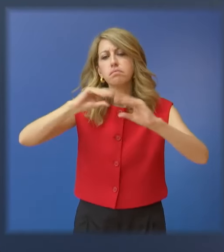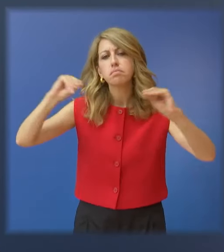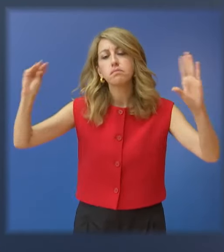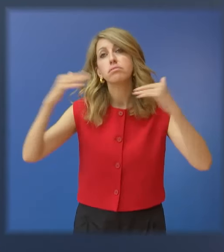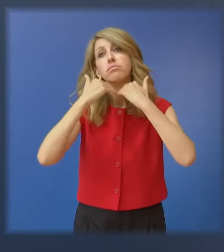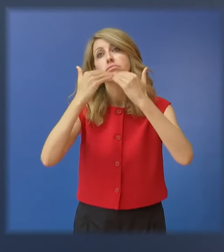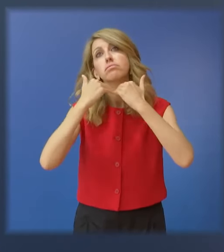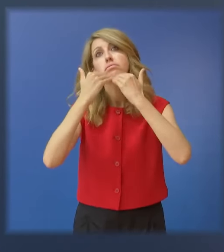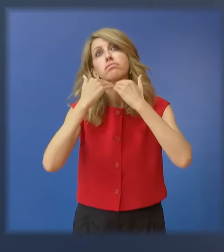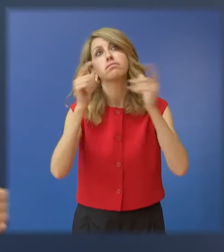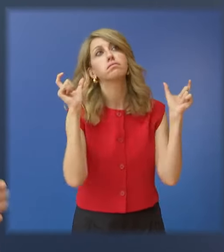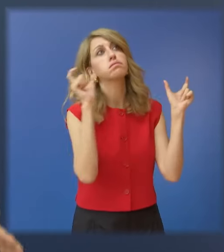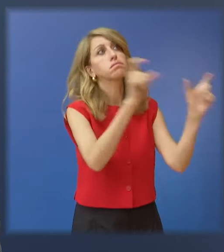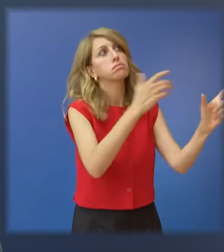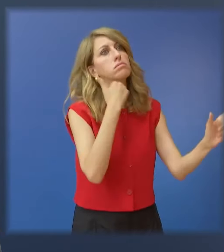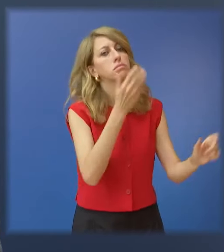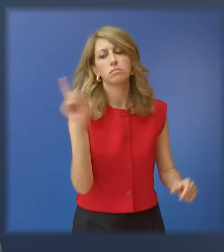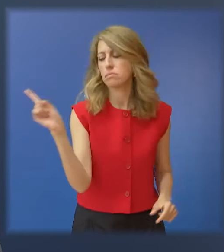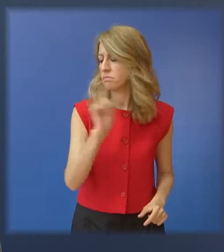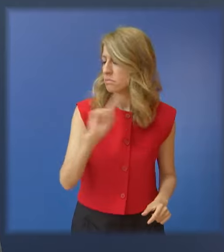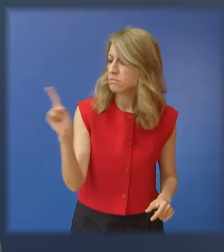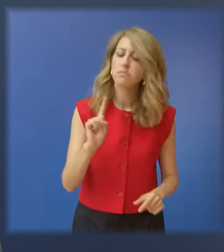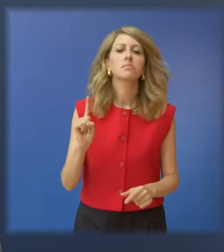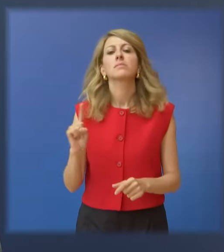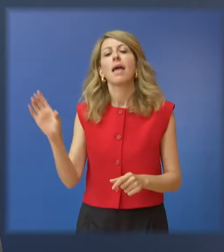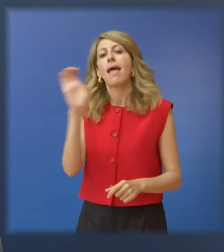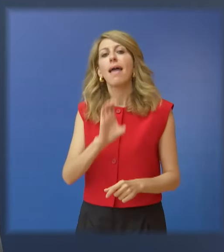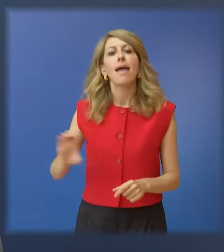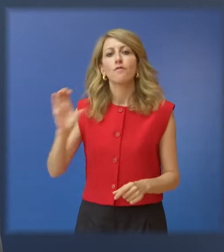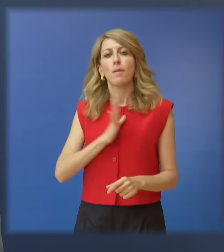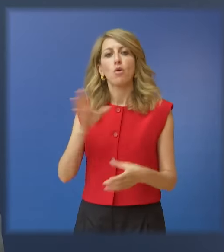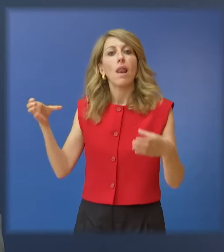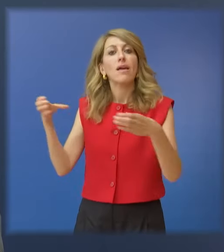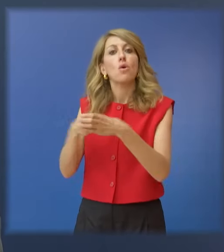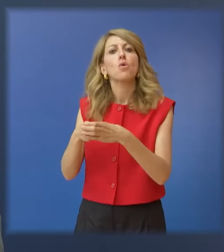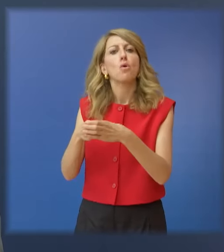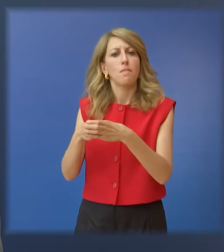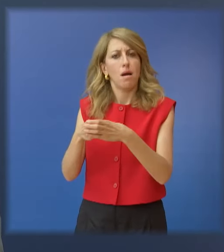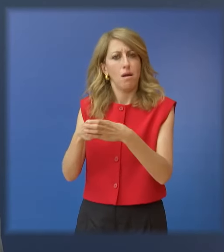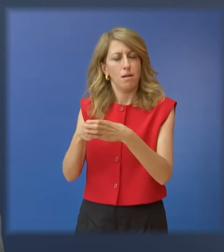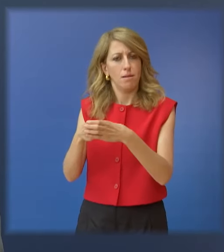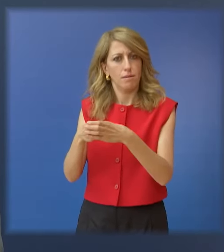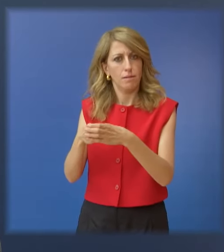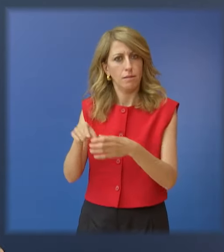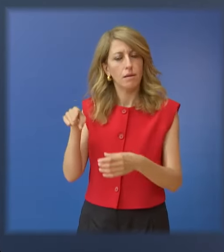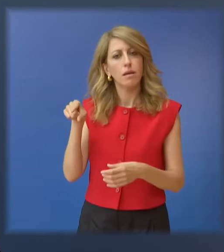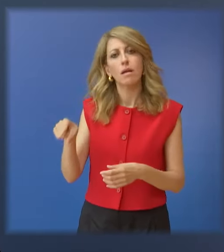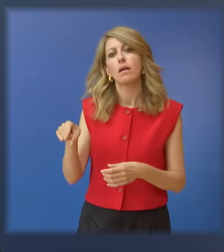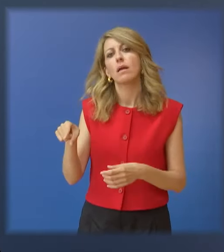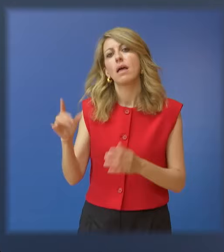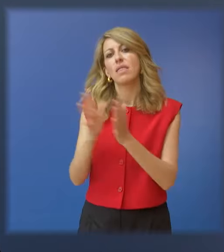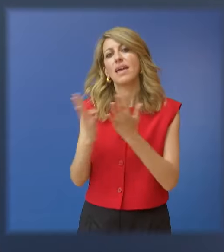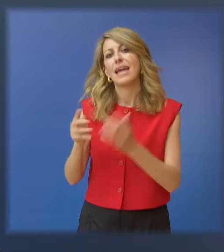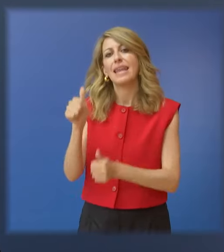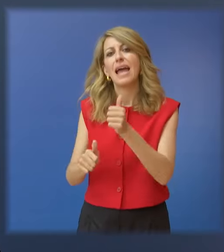μέρη σστο group αλλά και της συμμετοχής του στις αρχαιρεσίες που πραγματοποιήθηκαν ηλεκτρονικά το πρωί της 19ης ιουνίου του 2024 οφείλεται